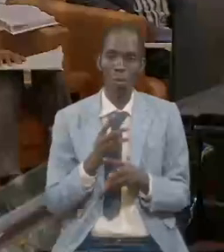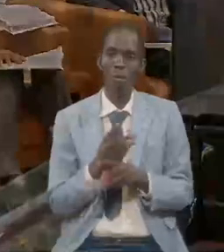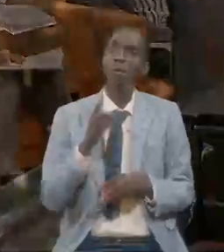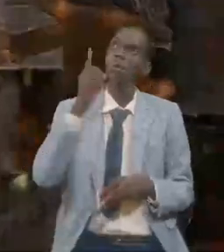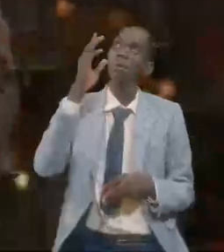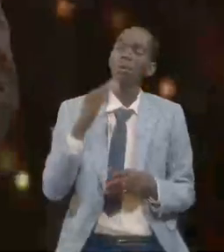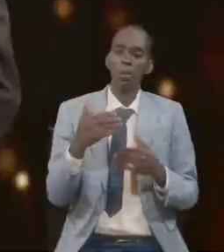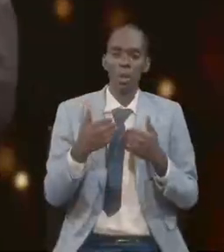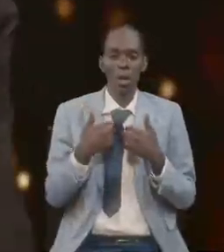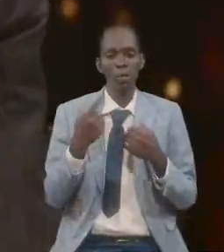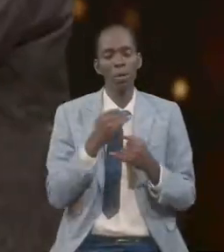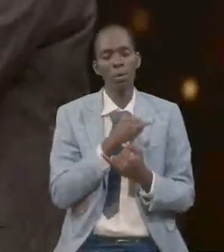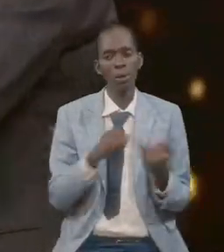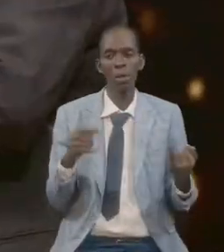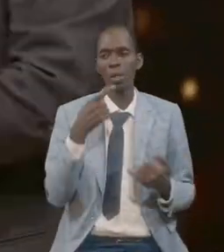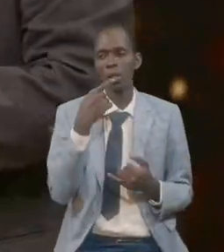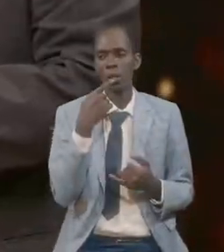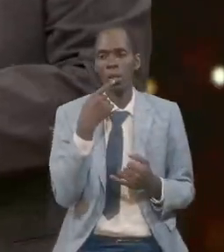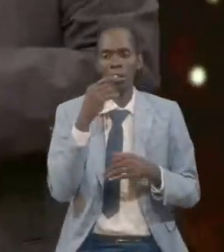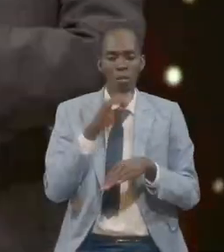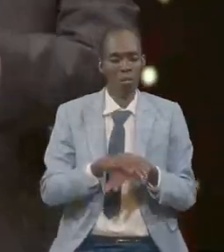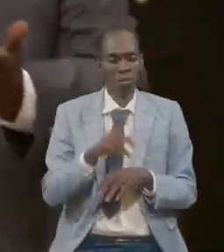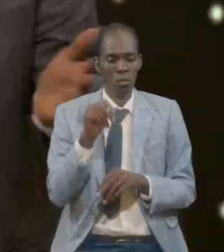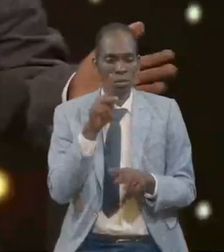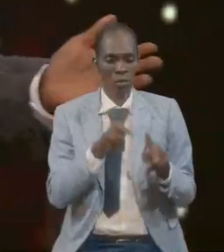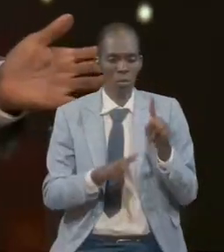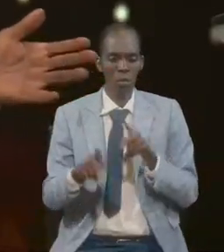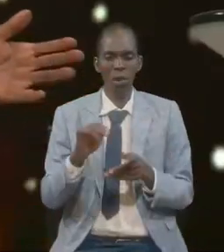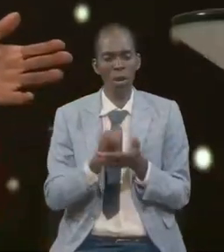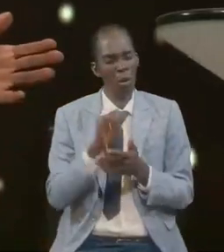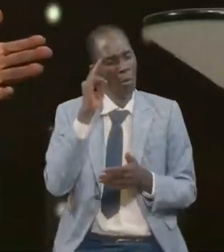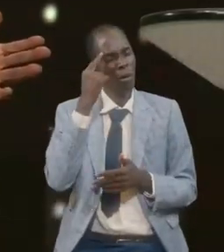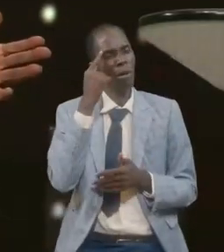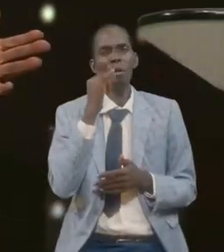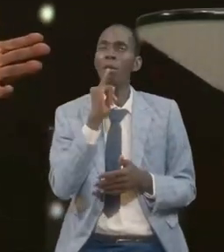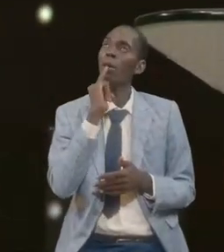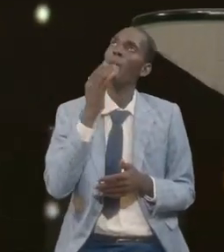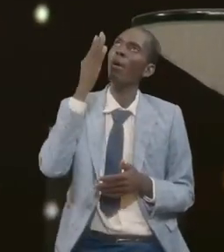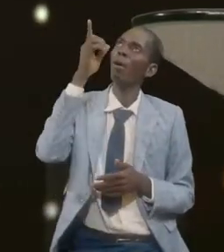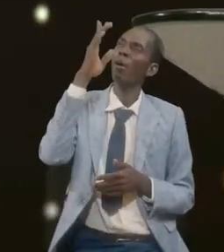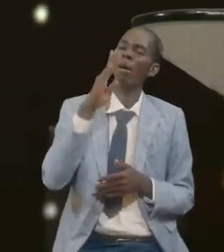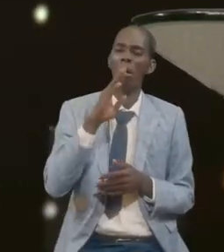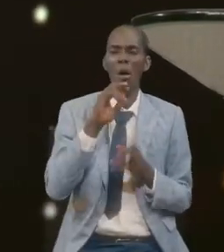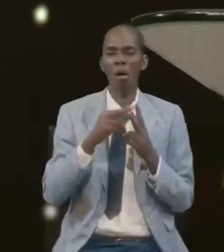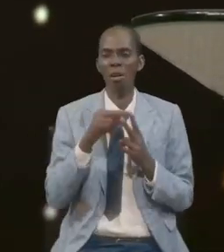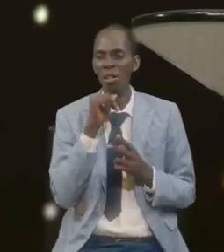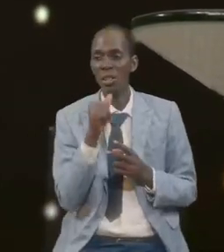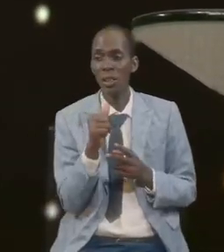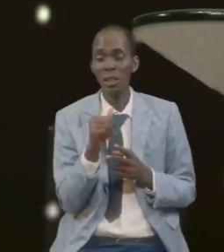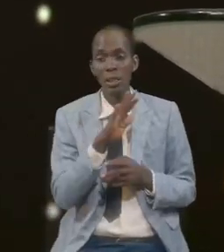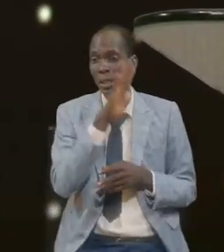Dieu a le dernier mot. Pour les gens qui croient que y a-t-il un Dieu, n'y a-t-il pas de Dieu, ne vous en faites